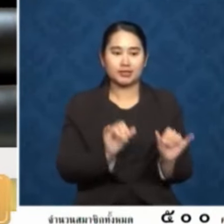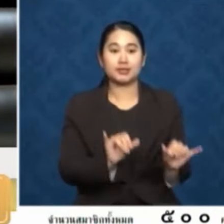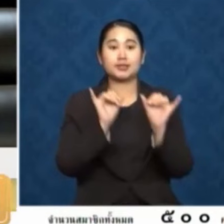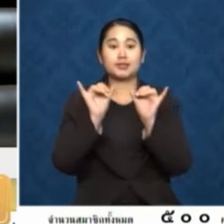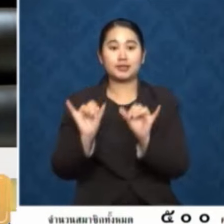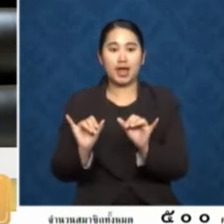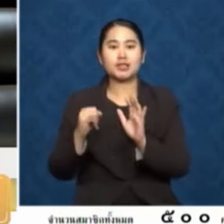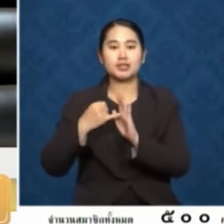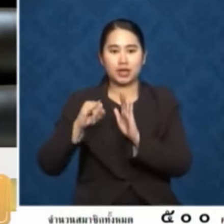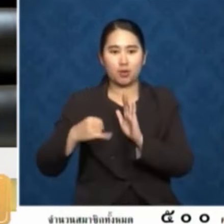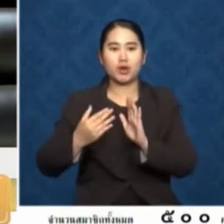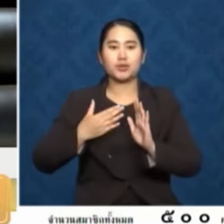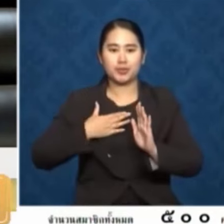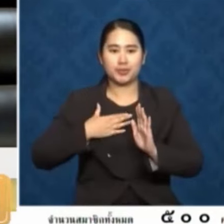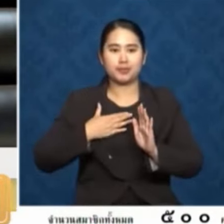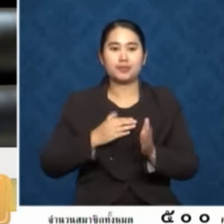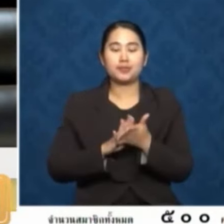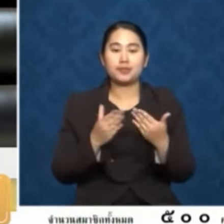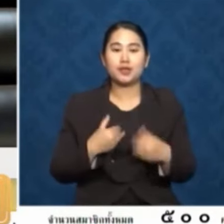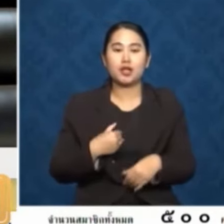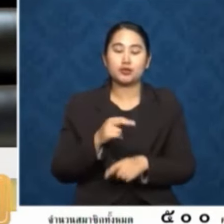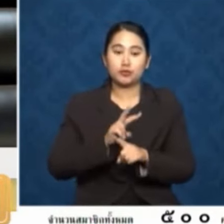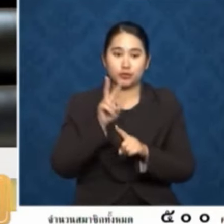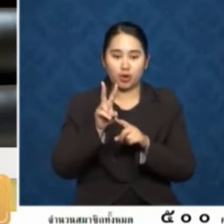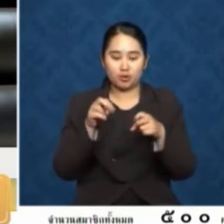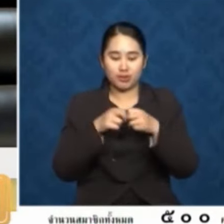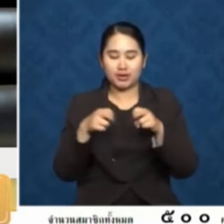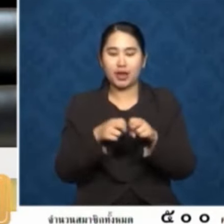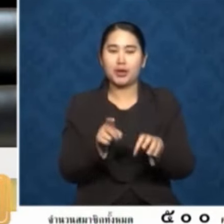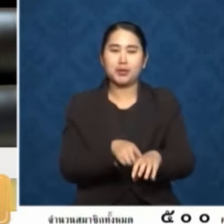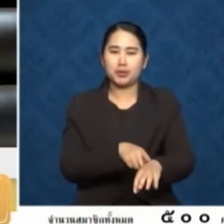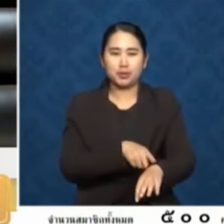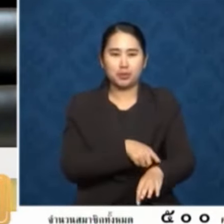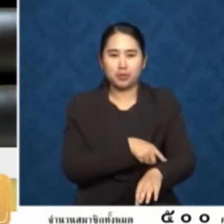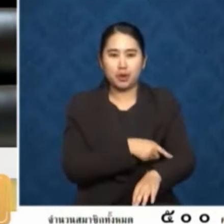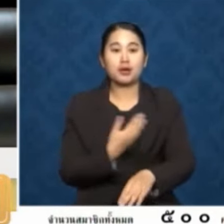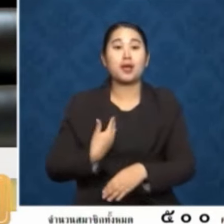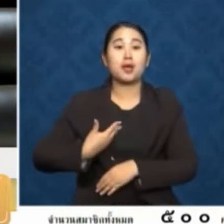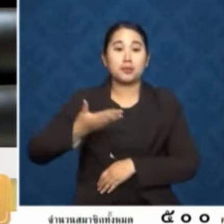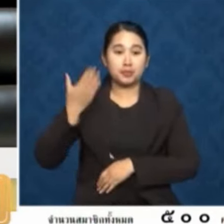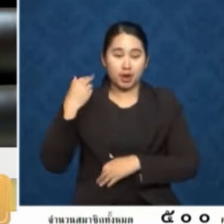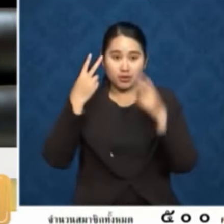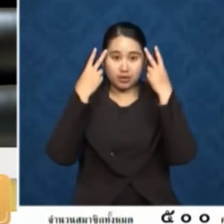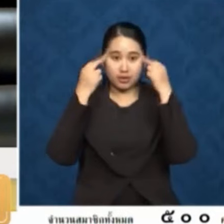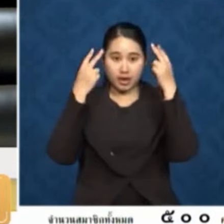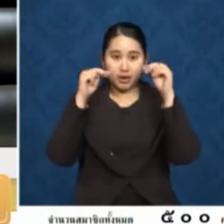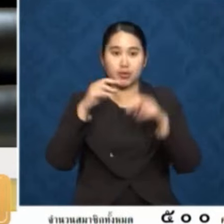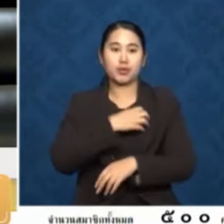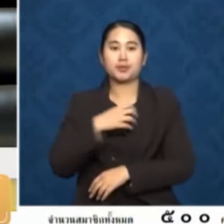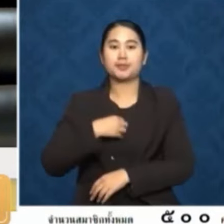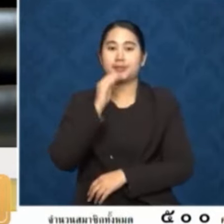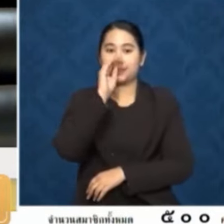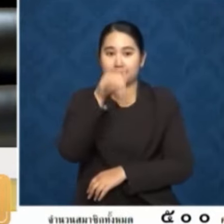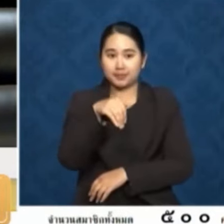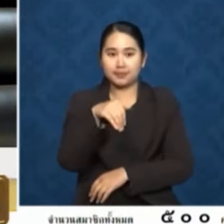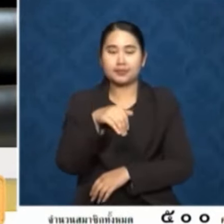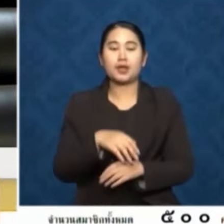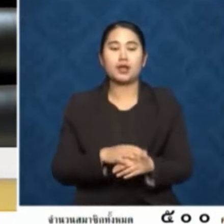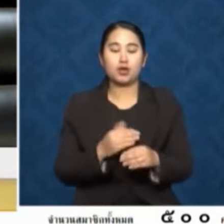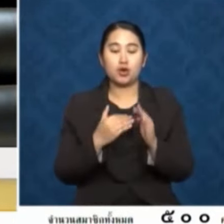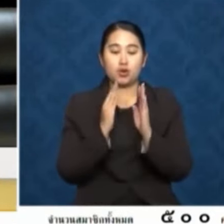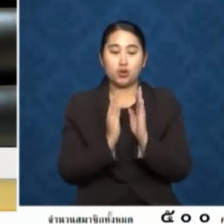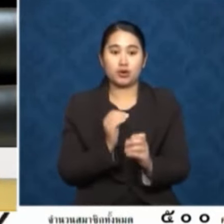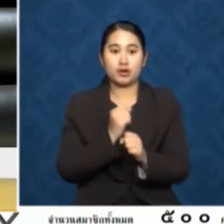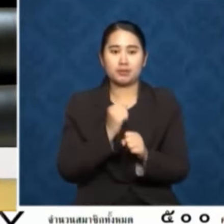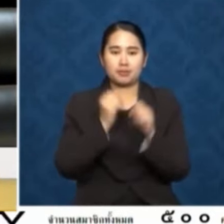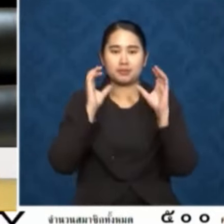องนะครับประเด็นที่สองคือความล่าช้าตอนผมเป็นนายกเทศมนตรีนะครับมีข้าราชการมาบ